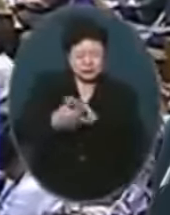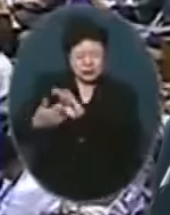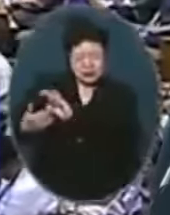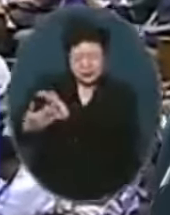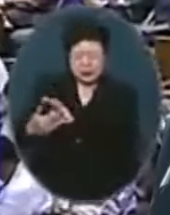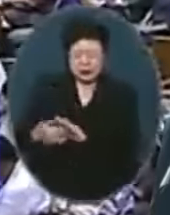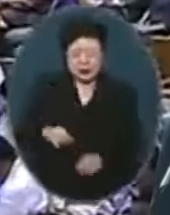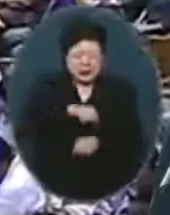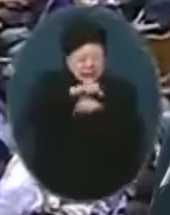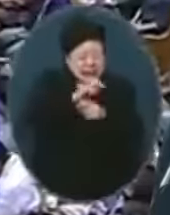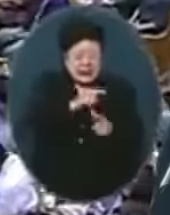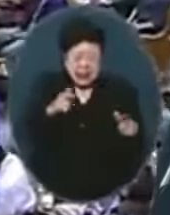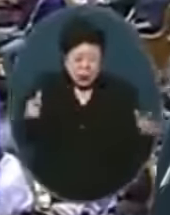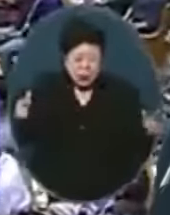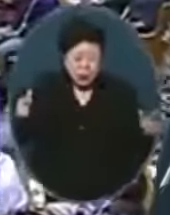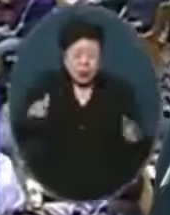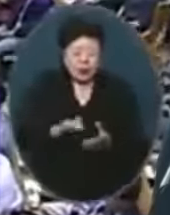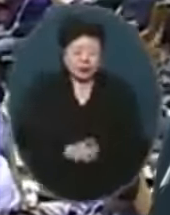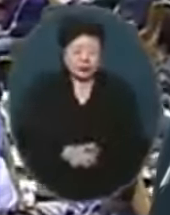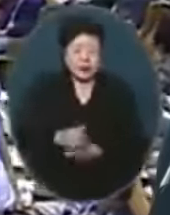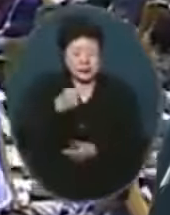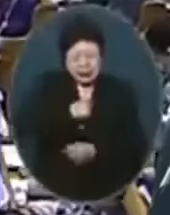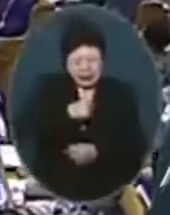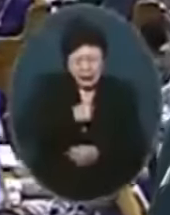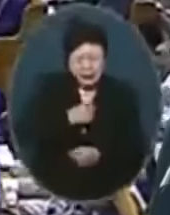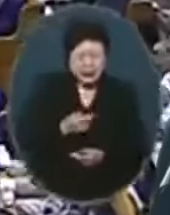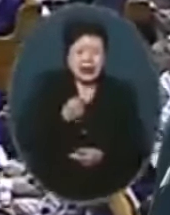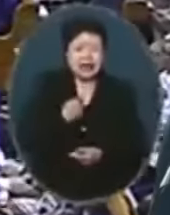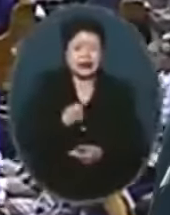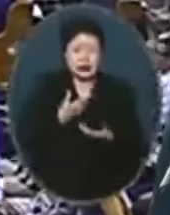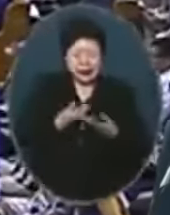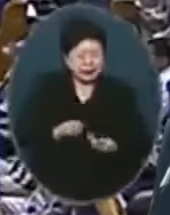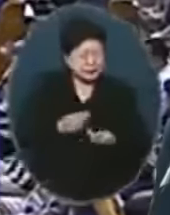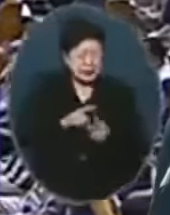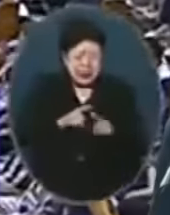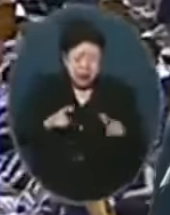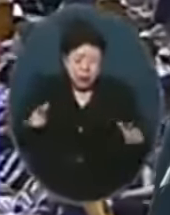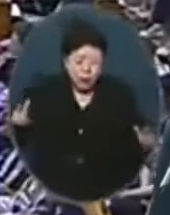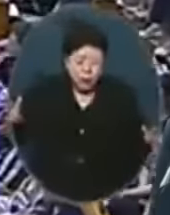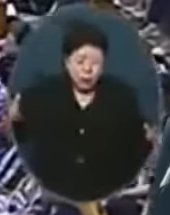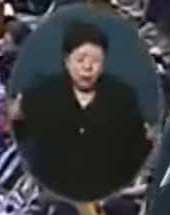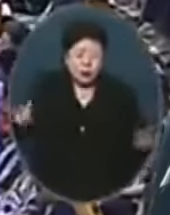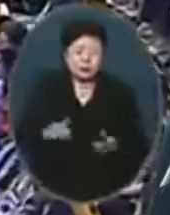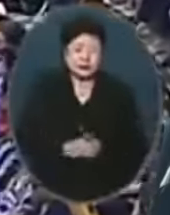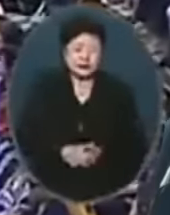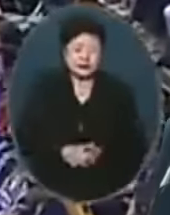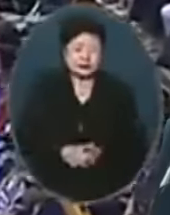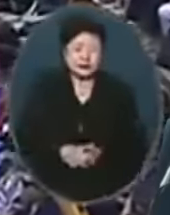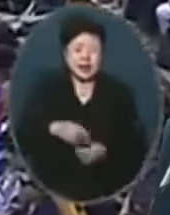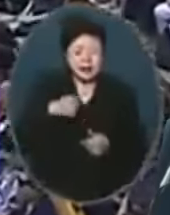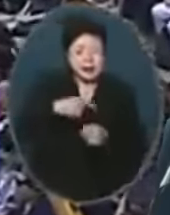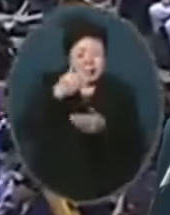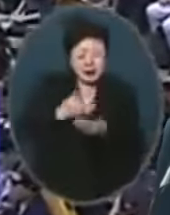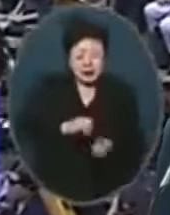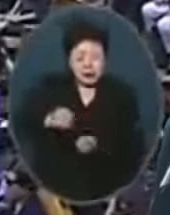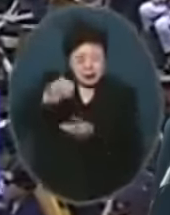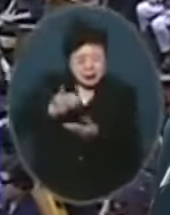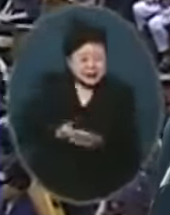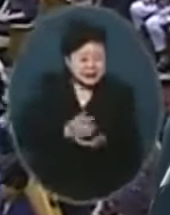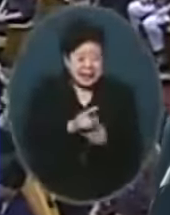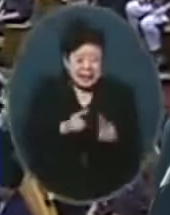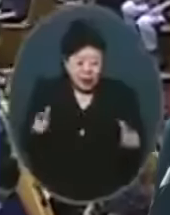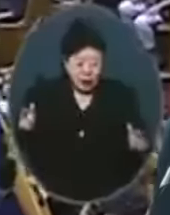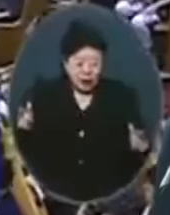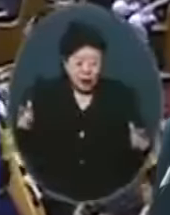당하여도 쌓이지 아니하고, 답답한 일을 당해도 낙심하지 아니하고, 박해를 받아도 버림받지